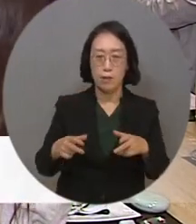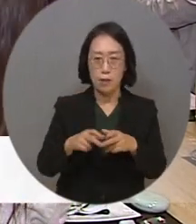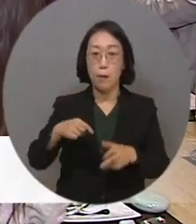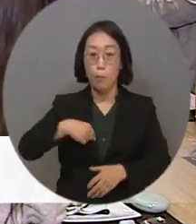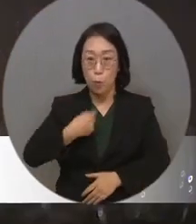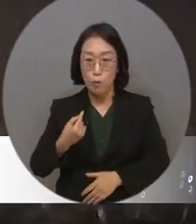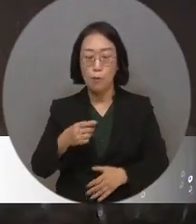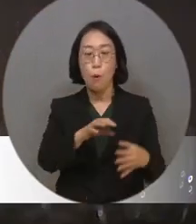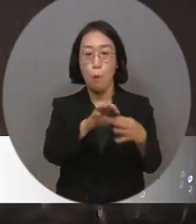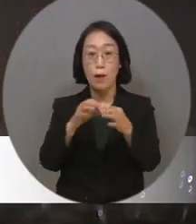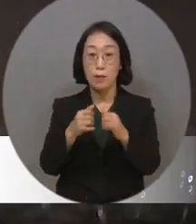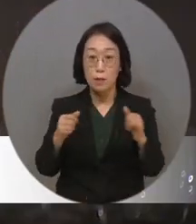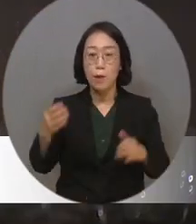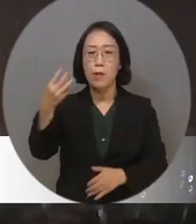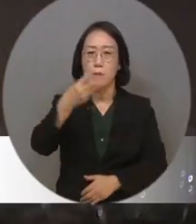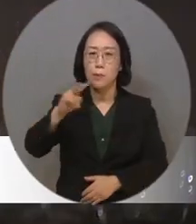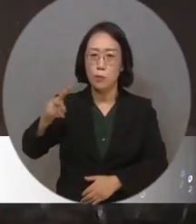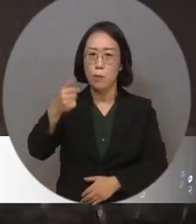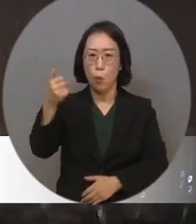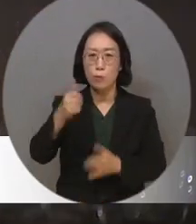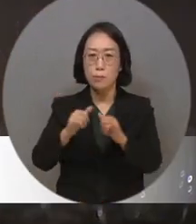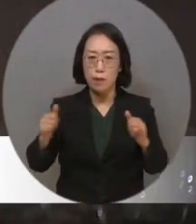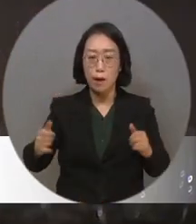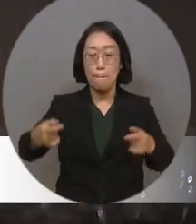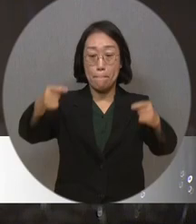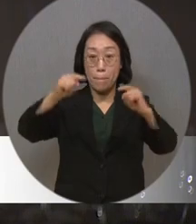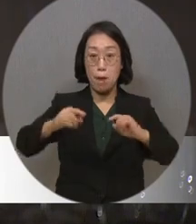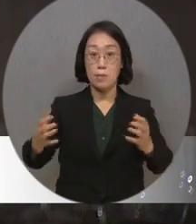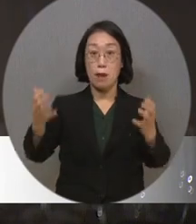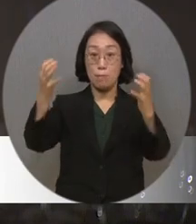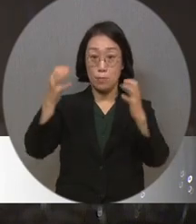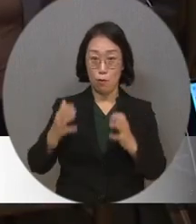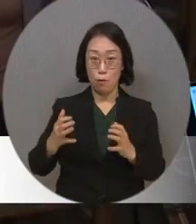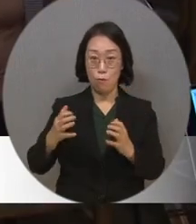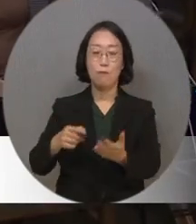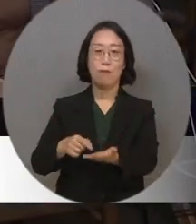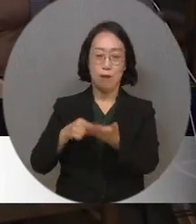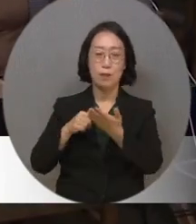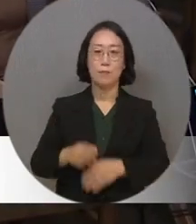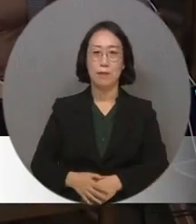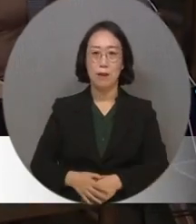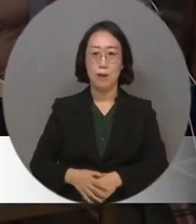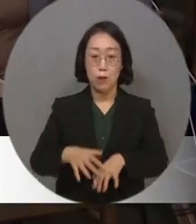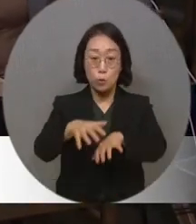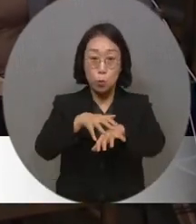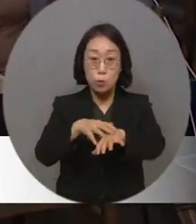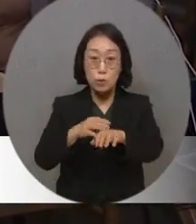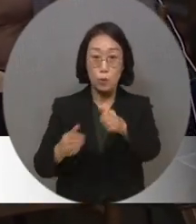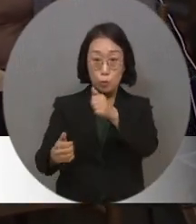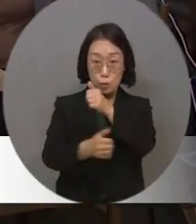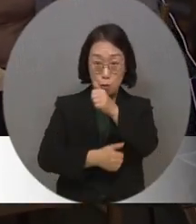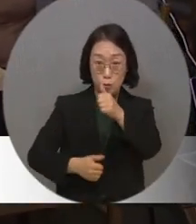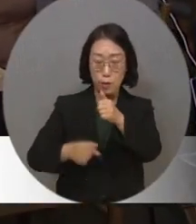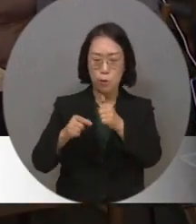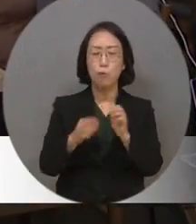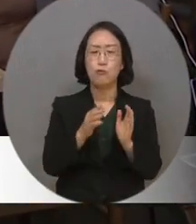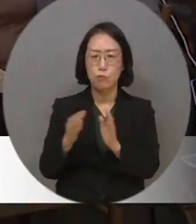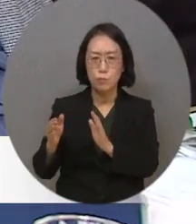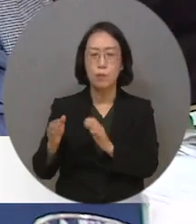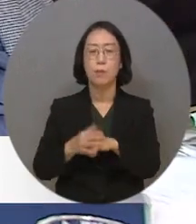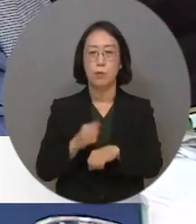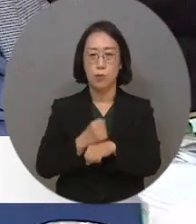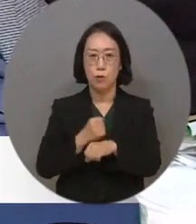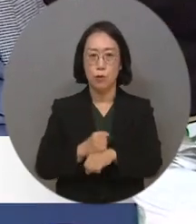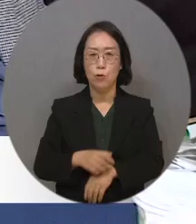관계자 3,250여 명이 참여한 것으로 공식 보고됐습니다. 조직위원회 측은 이번 대회를 준비하며